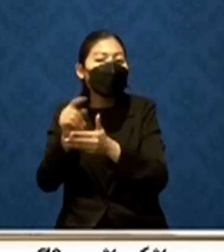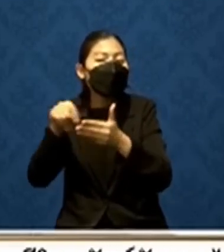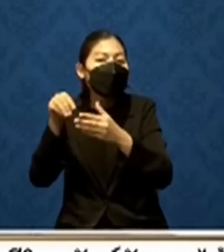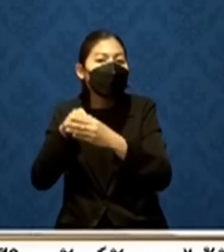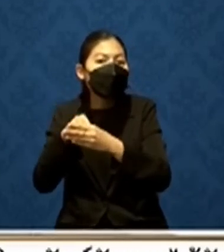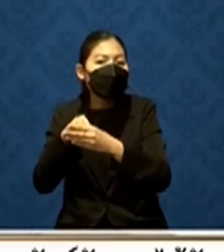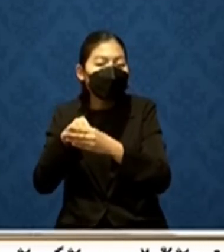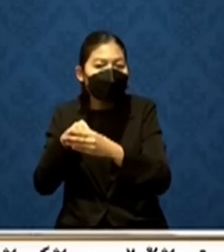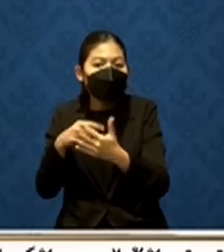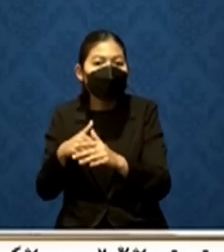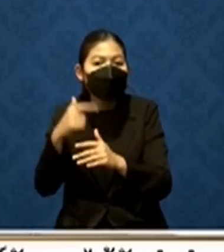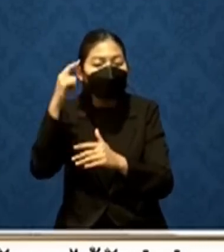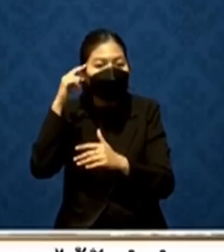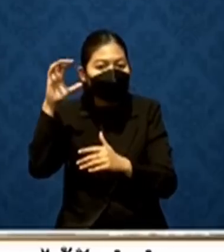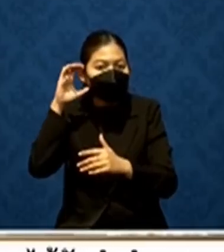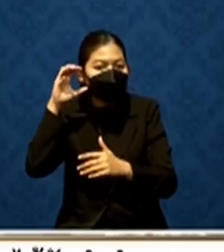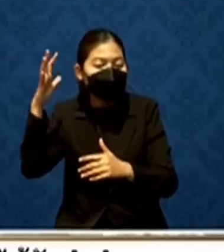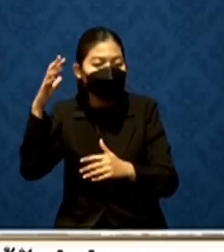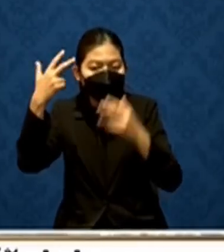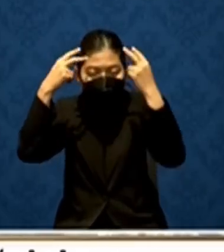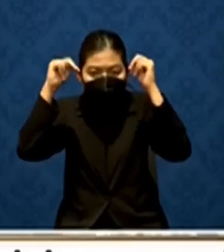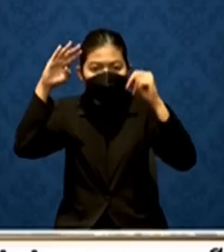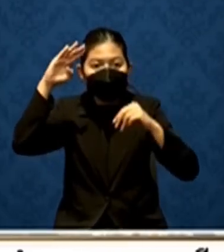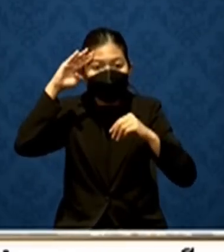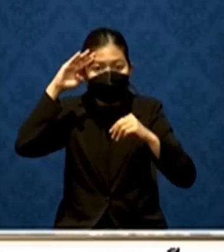ใจและรัฐมนตรี